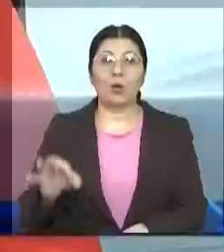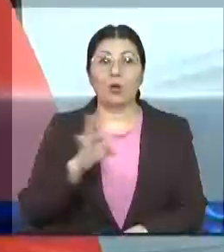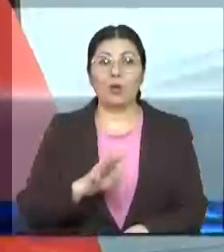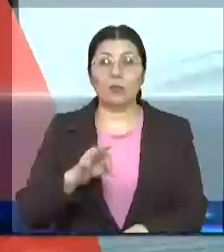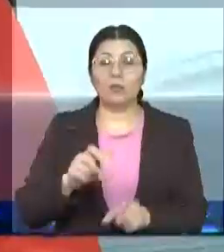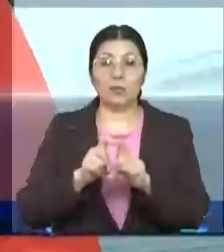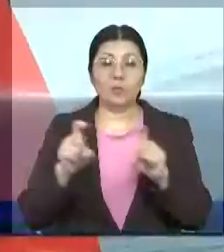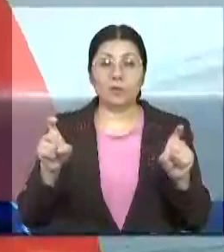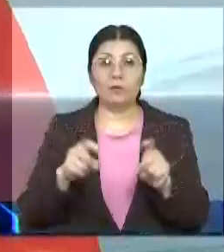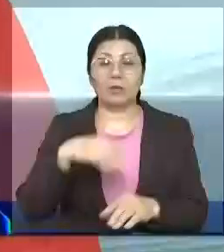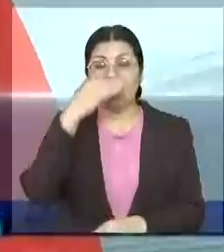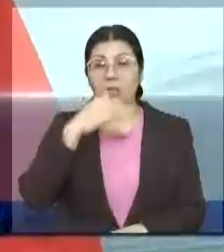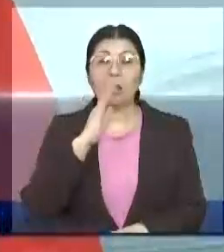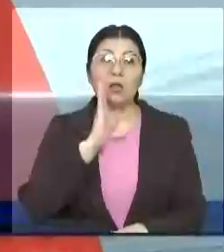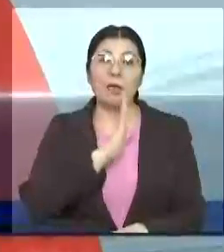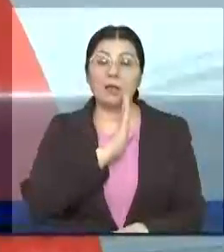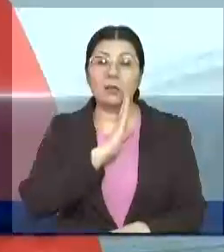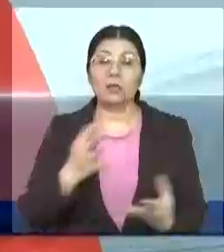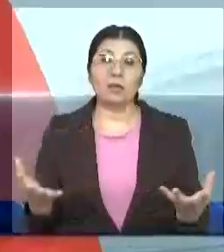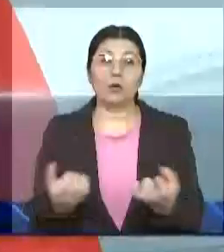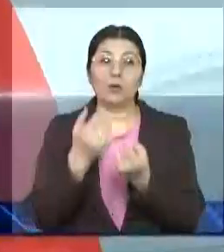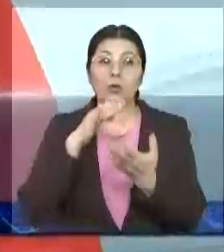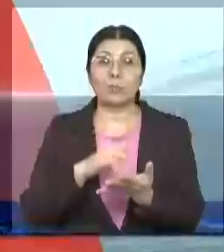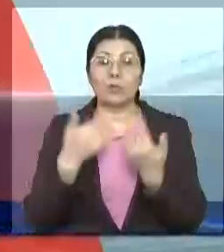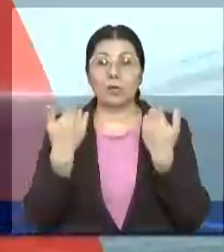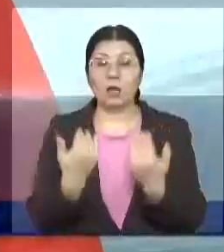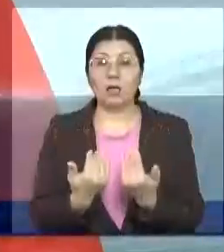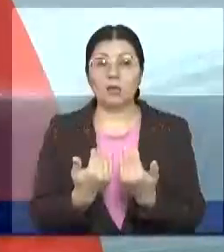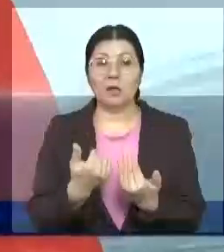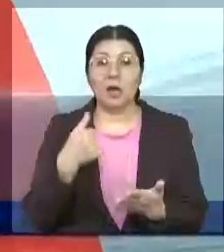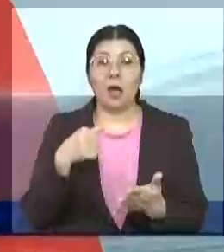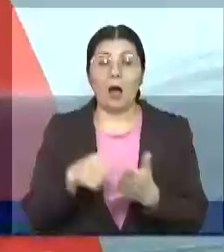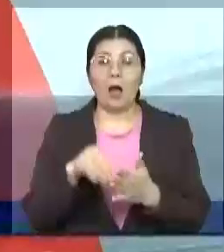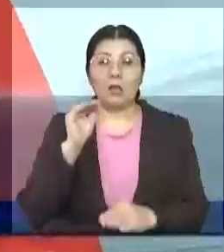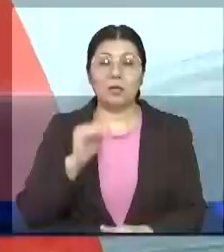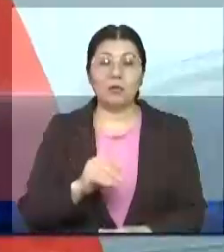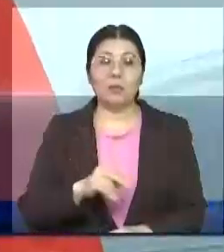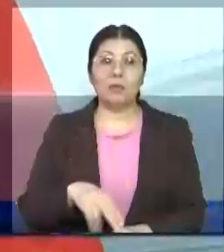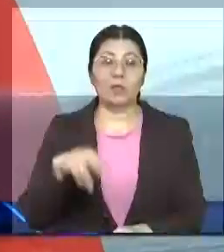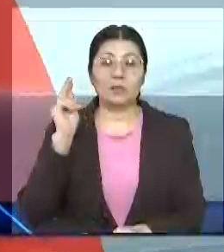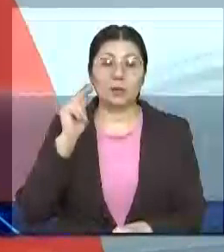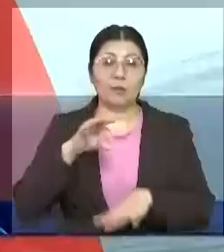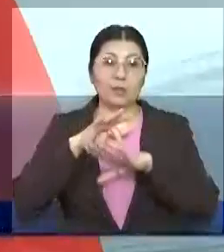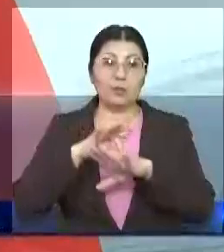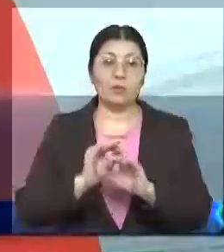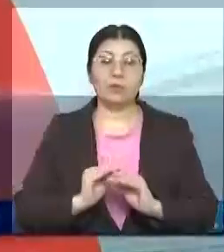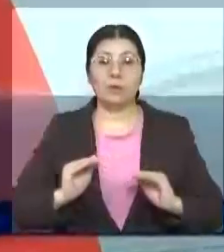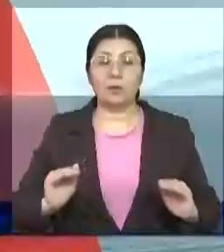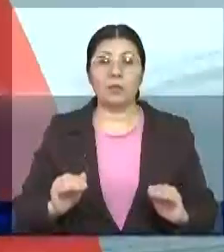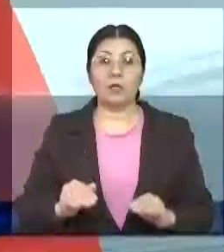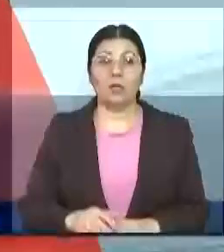беру ұйымдарындағы ата-аналарды қолдау орталықтарында қазіргі таңның өзінде 6000-нан астам сабақтар жүргізіліп, балаларға